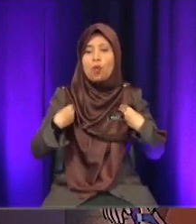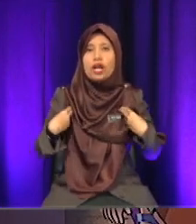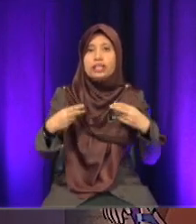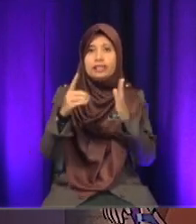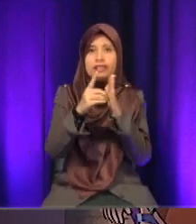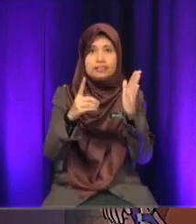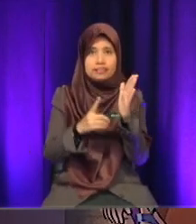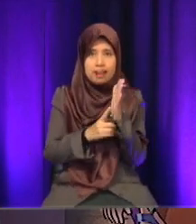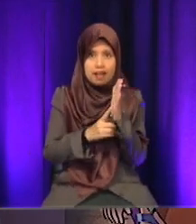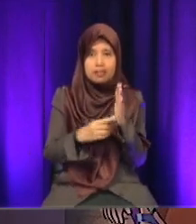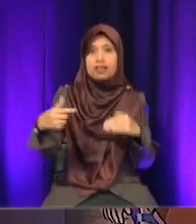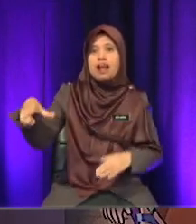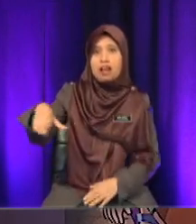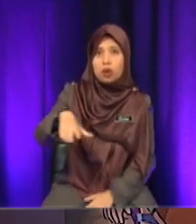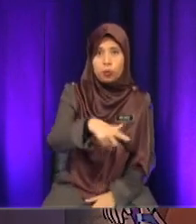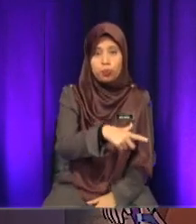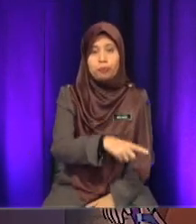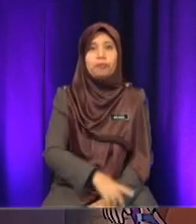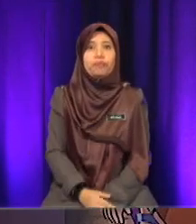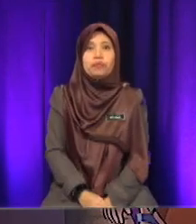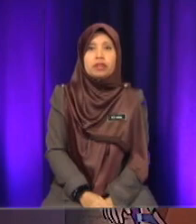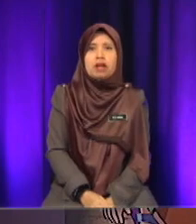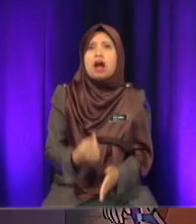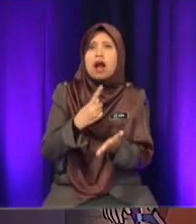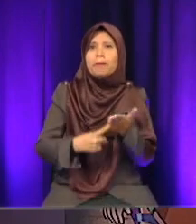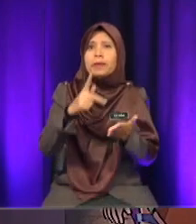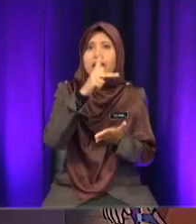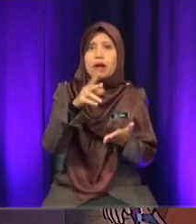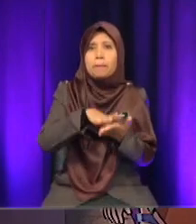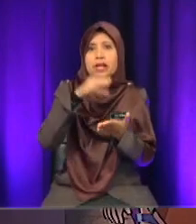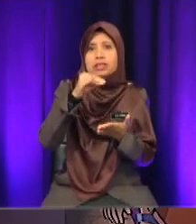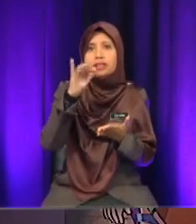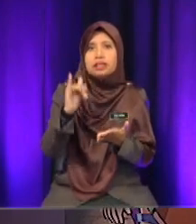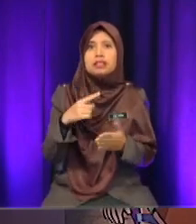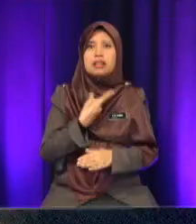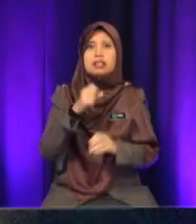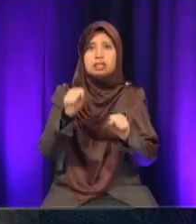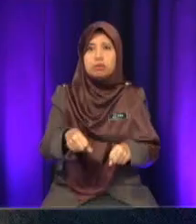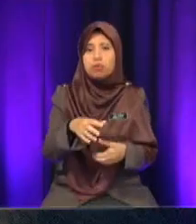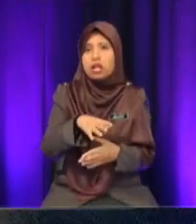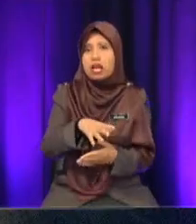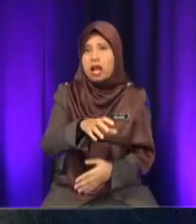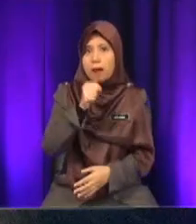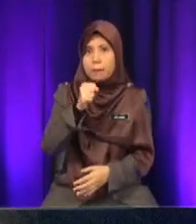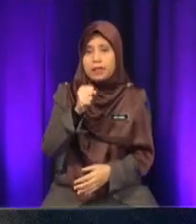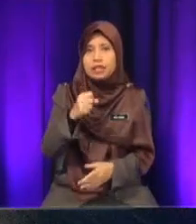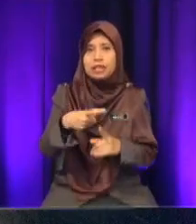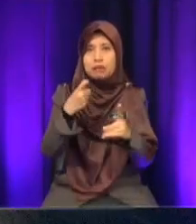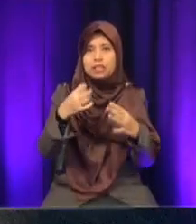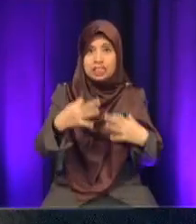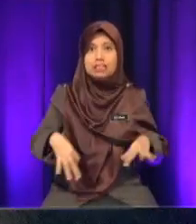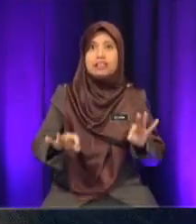Oke Hanin Apakah pengajaran yang kita ambil daripada cerita yang kita dapat ini tadi